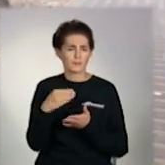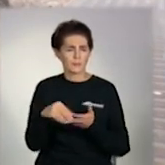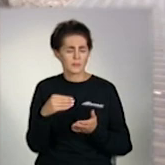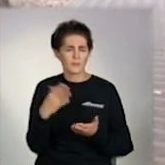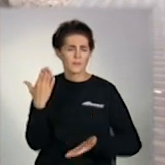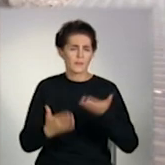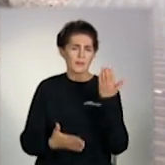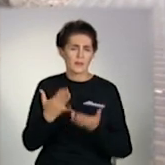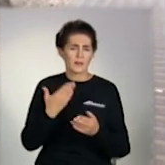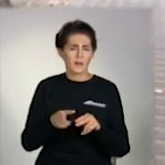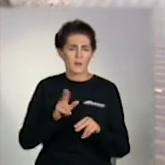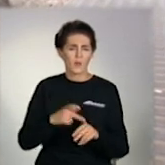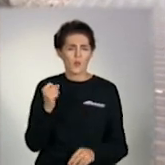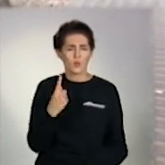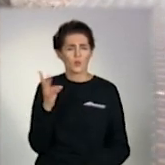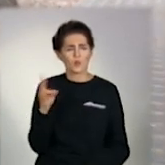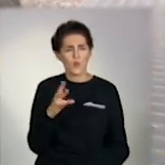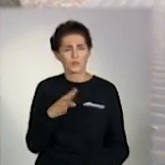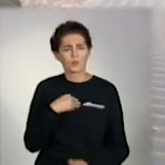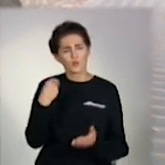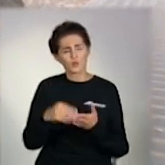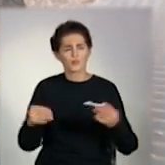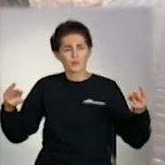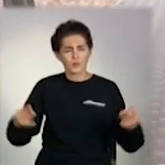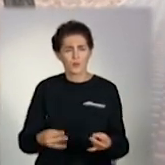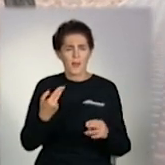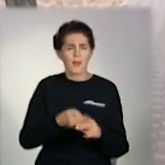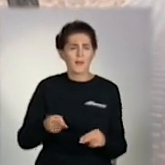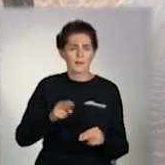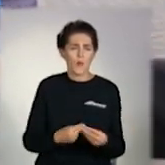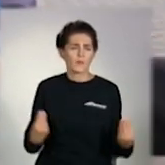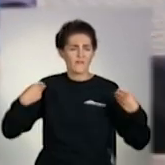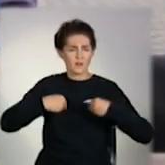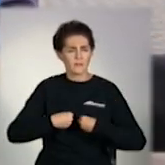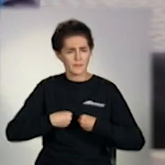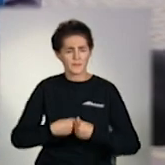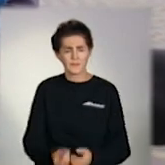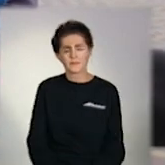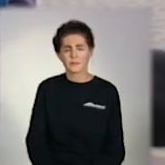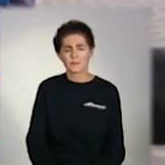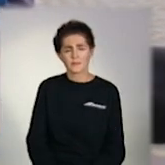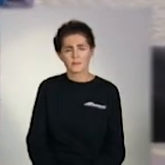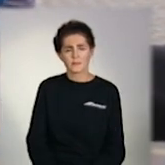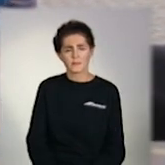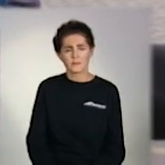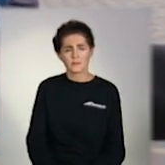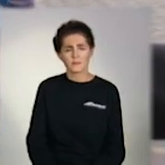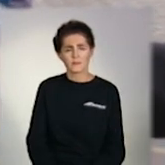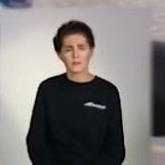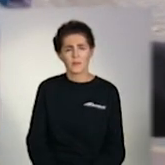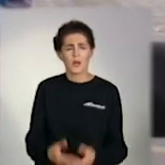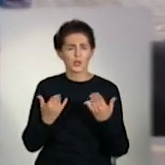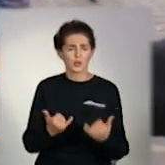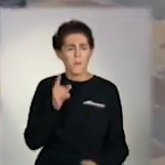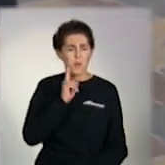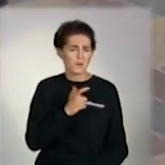на день шопінгу, 11 ноября, какую-то покупку совершу, скорее всего, это будет какая-то одежда. Сейчас не так на себя